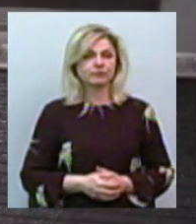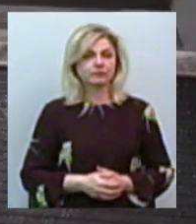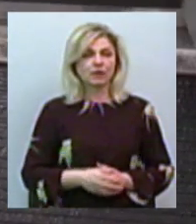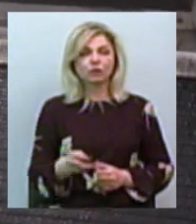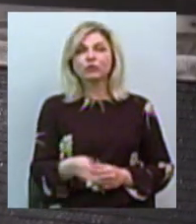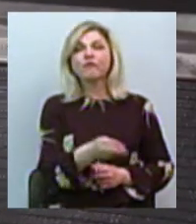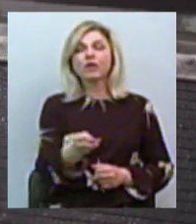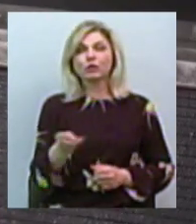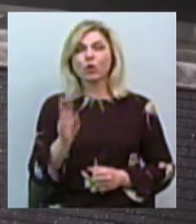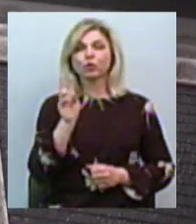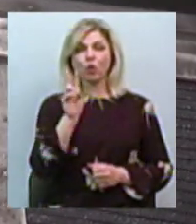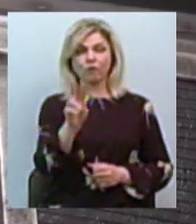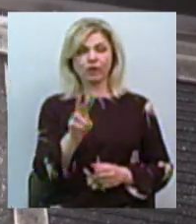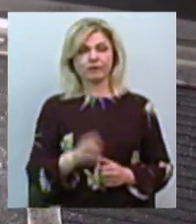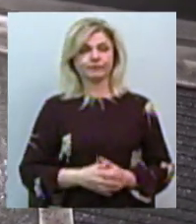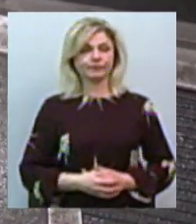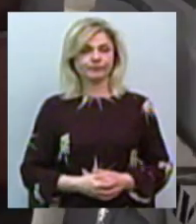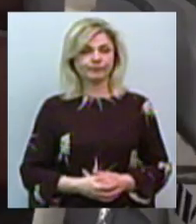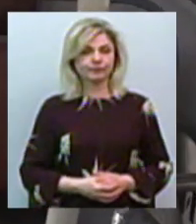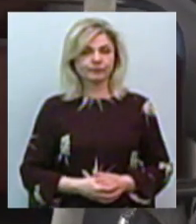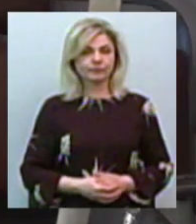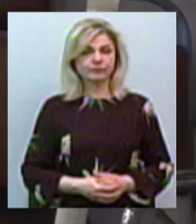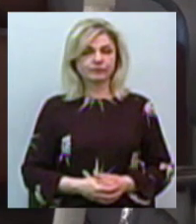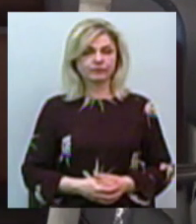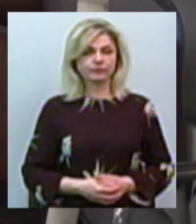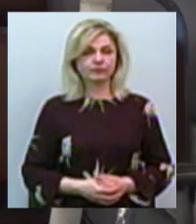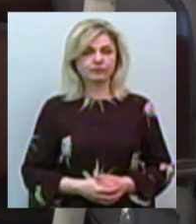Дезінфікують тролейбус за допомогою оприскувача.